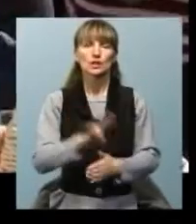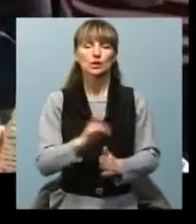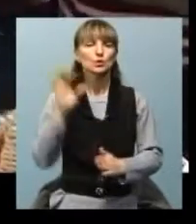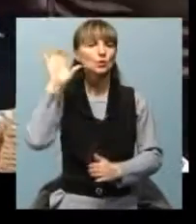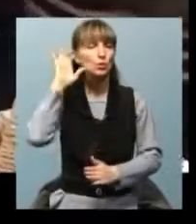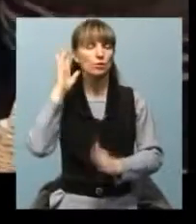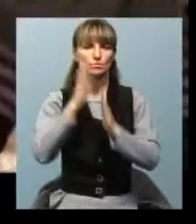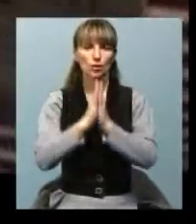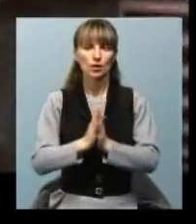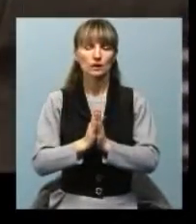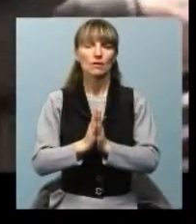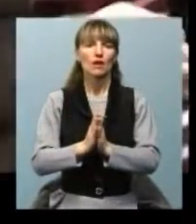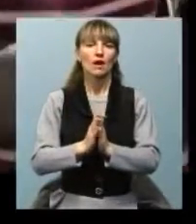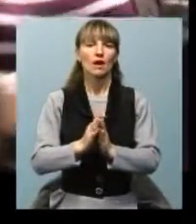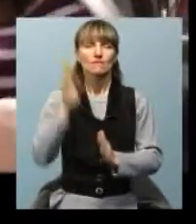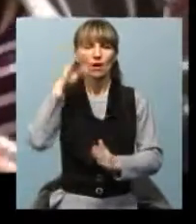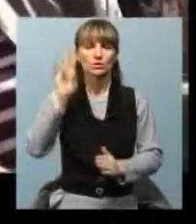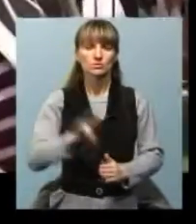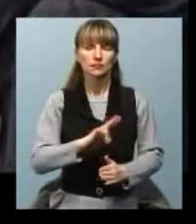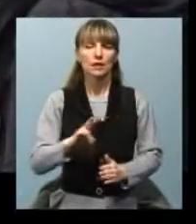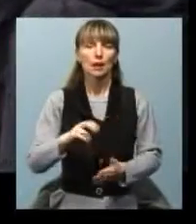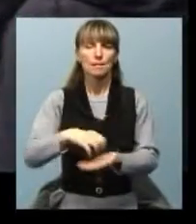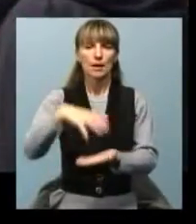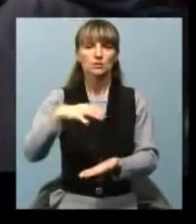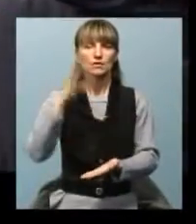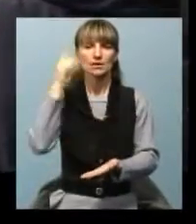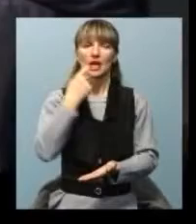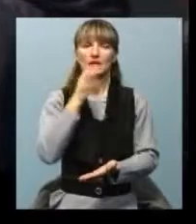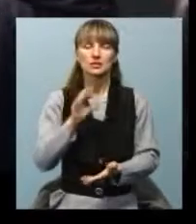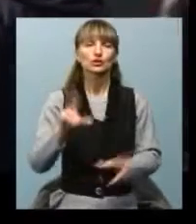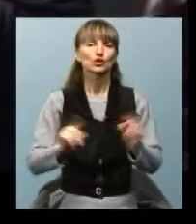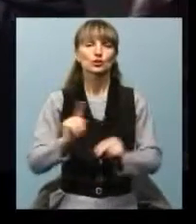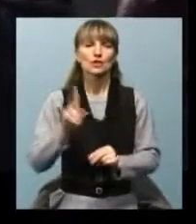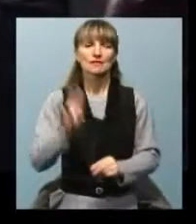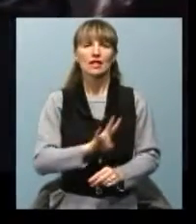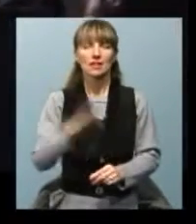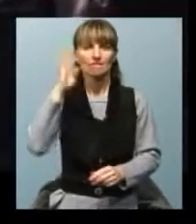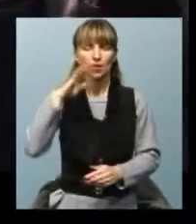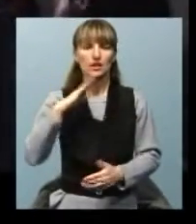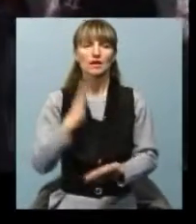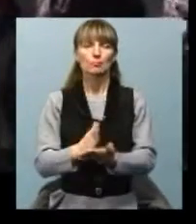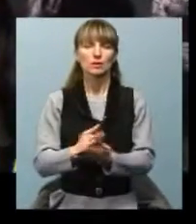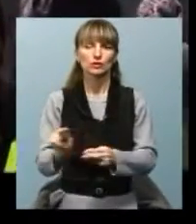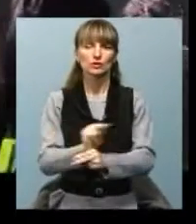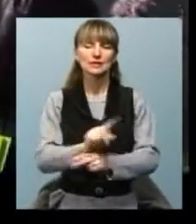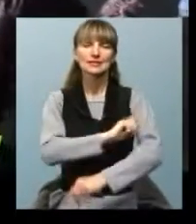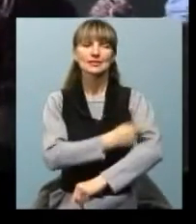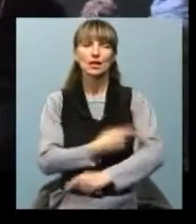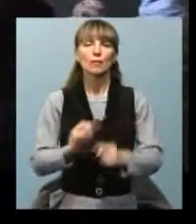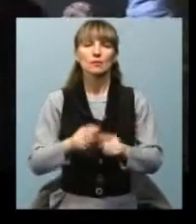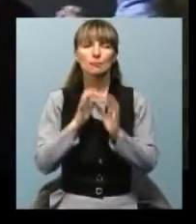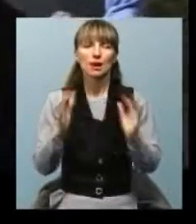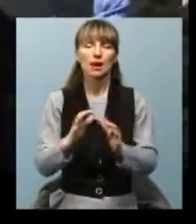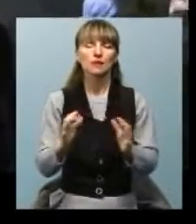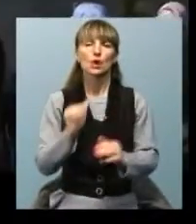богослужіння, святили воду, паски і фарбовані яйця. Вважалося, що освячена вода має цілющу силу, тому вона зберігалася увесь